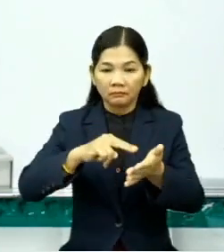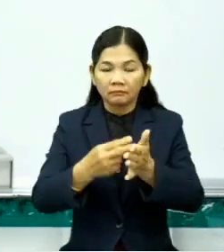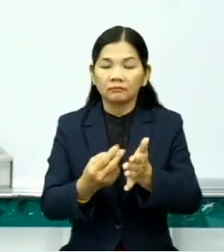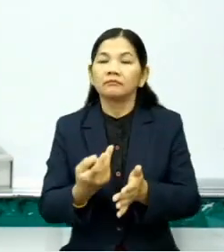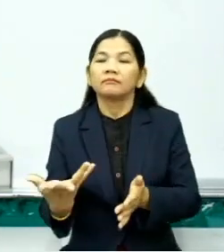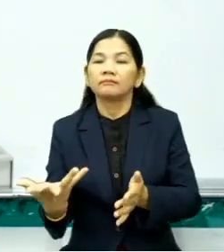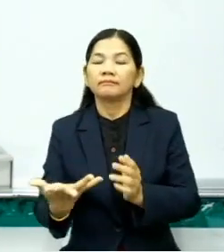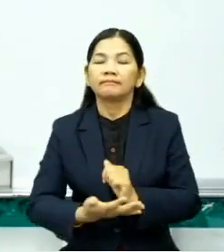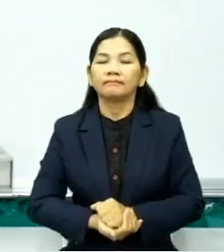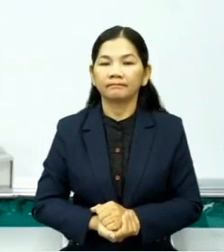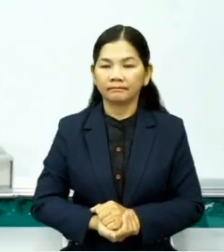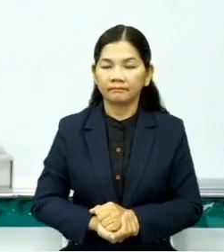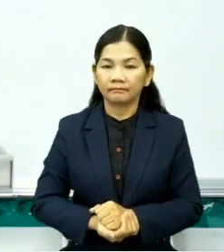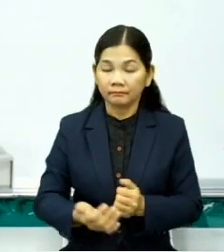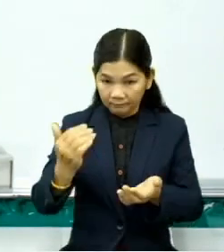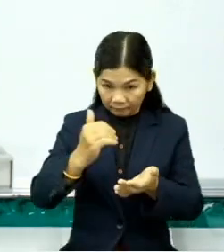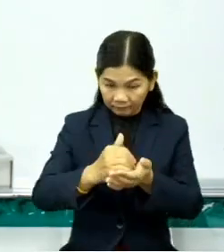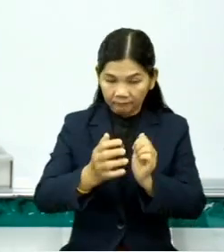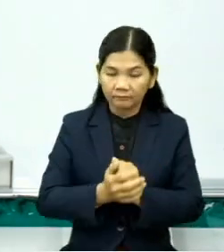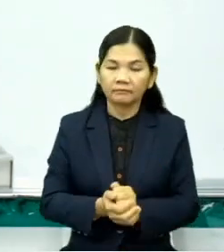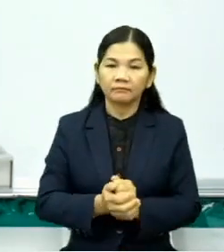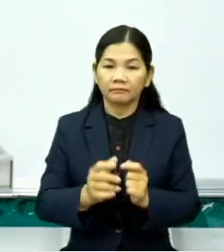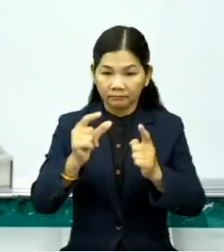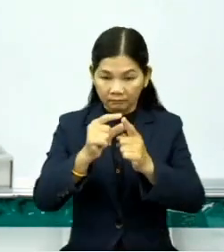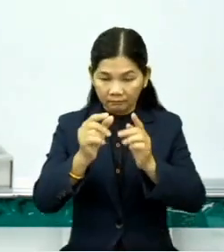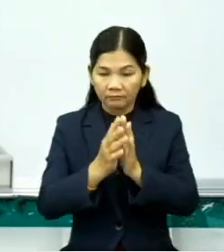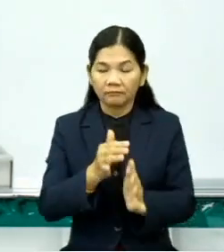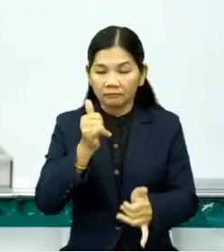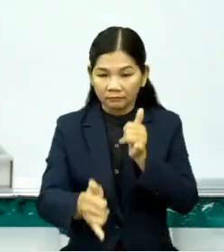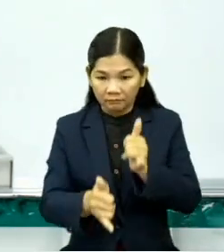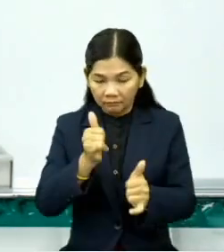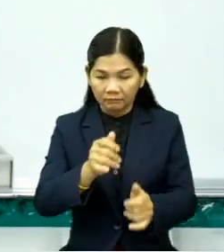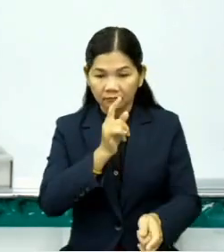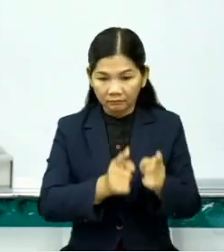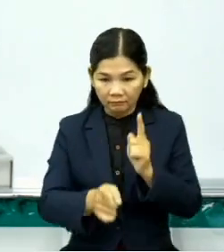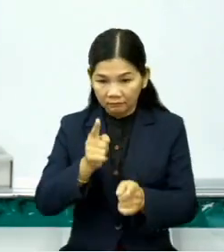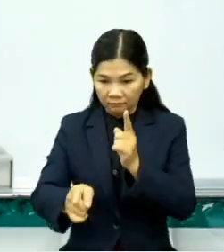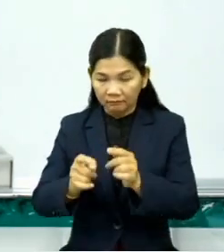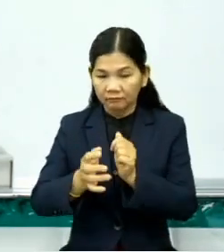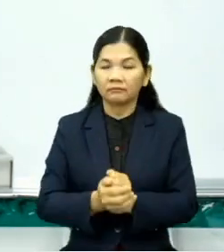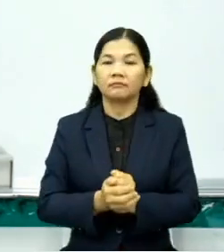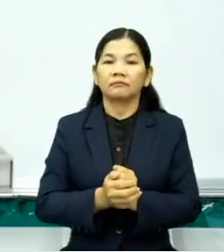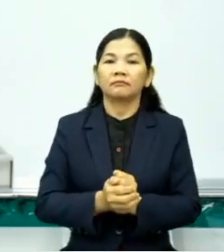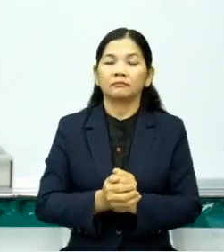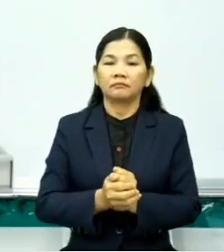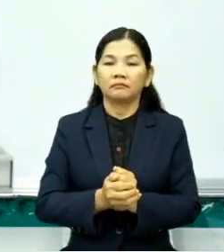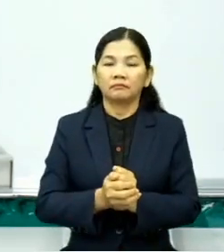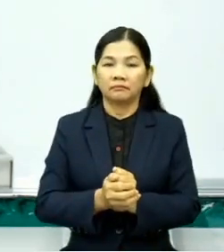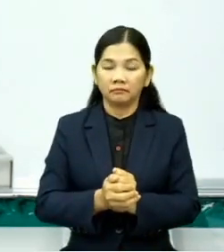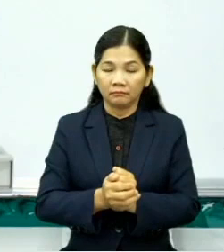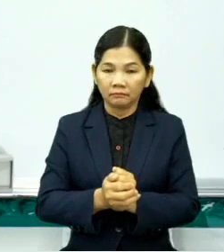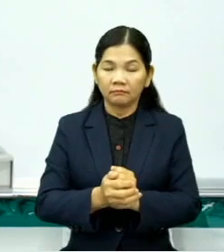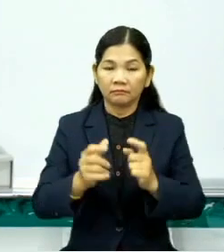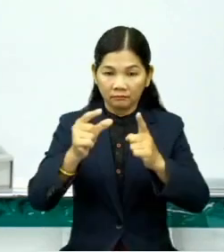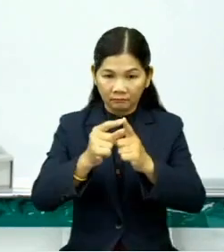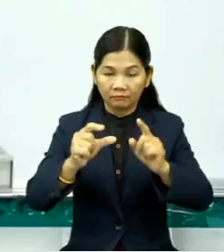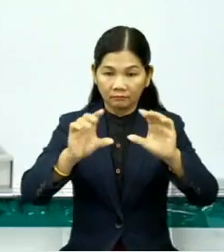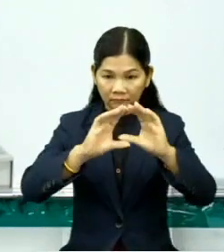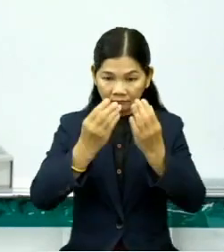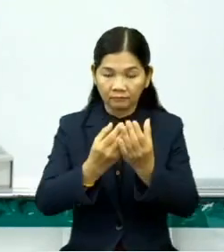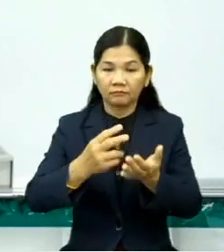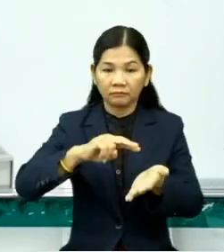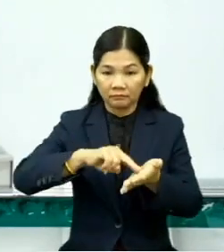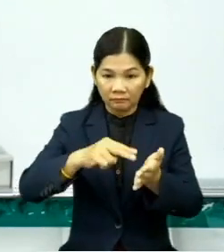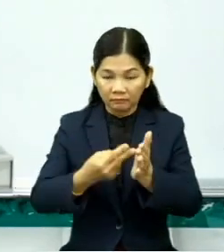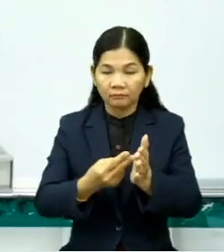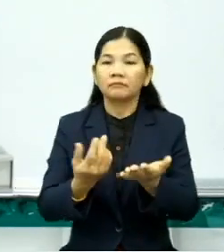ចចាម្ដងទៀតណាកូនតើពាក្យដោតន្ត្រីថ្នាក់ពាក្យជាអ្វីហើយមាន